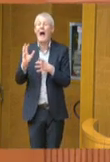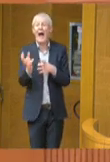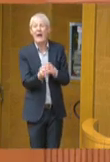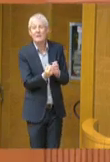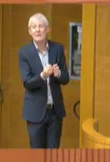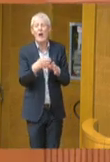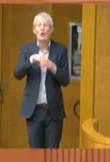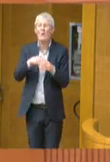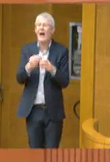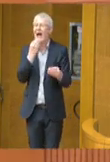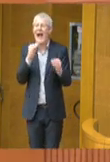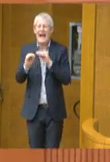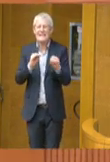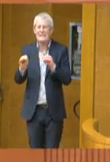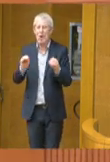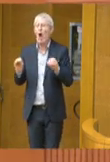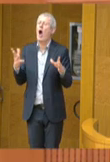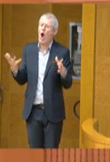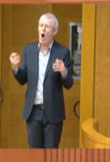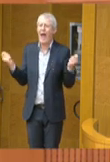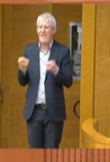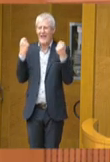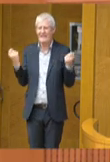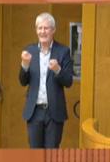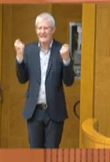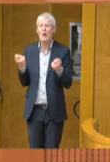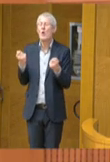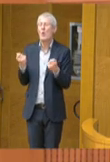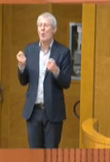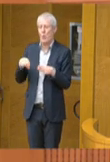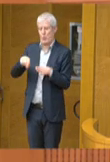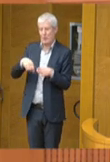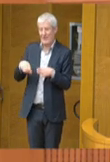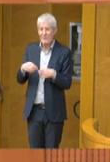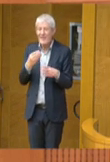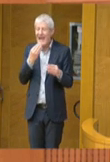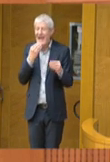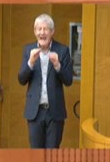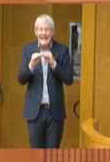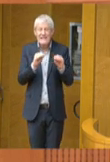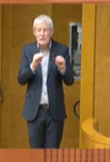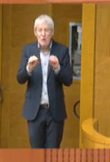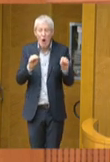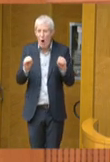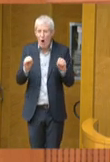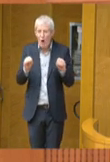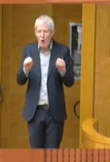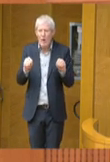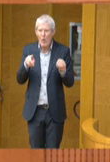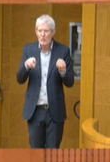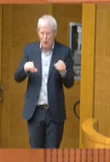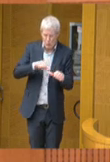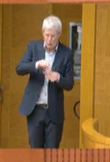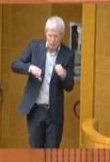Noi al Ristoro e Noi agli eventi di cucina. Noi al Ristoro è una turnazione più veloce